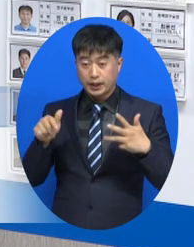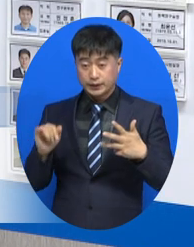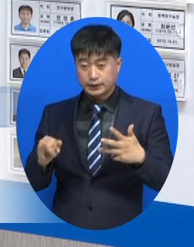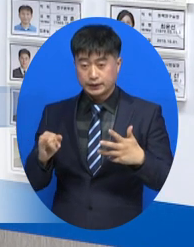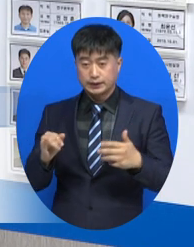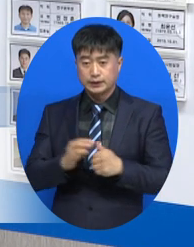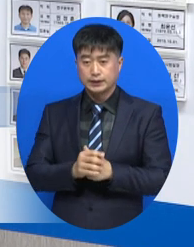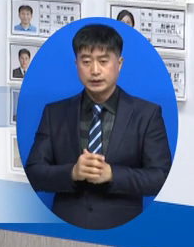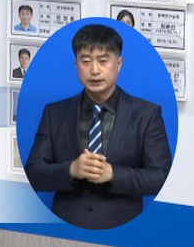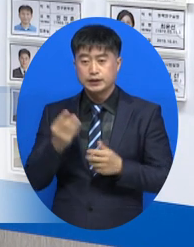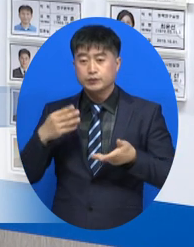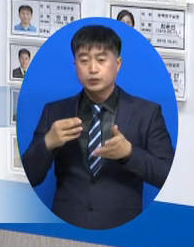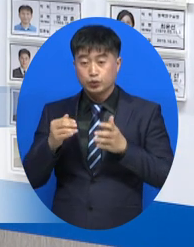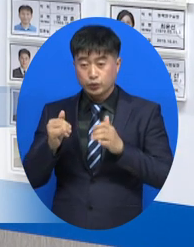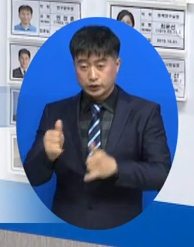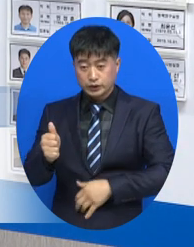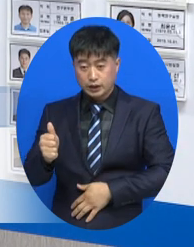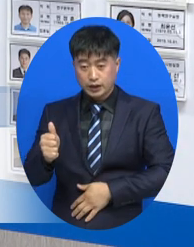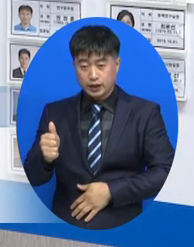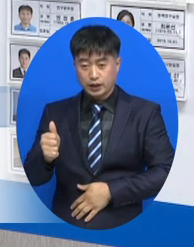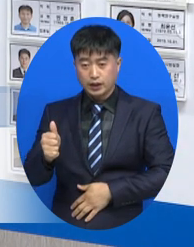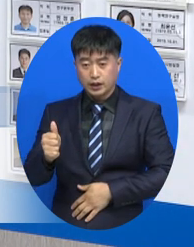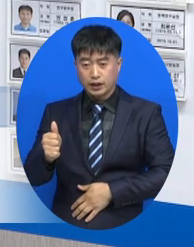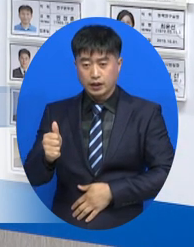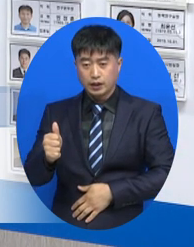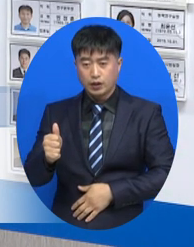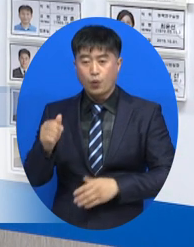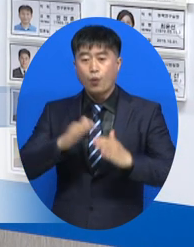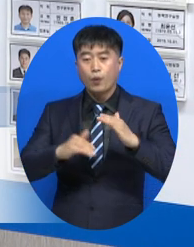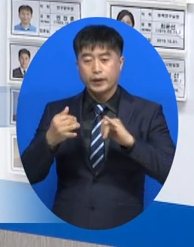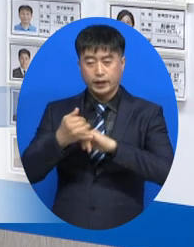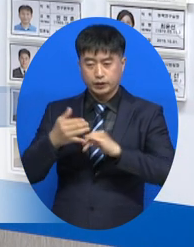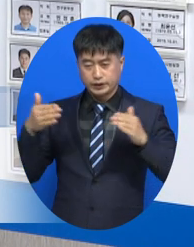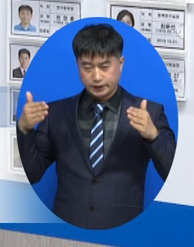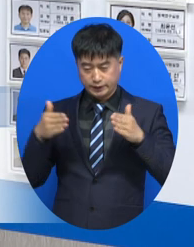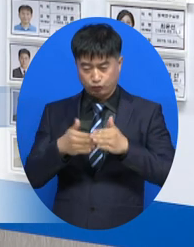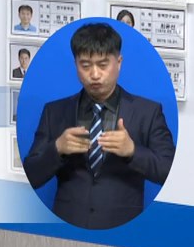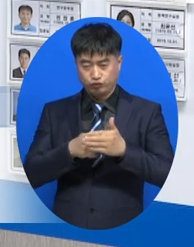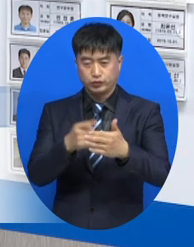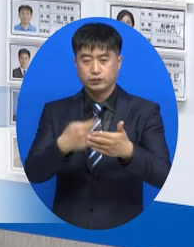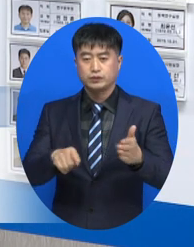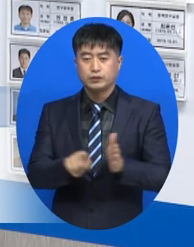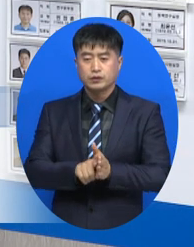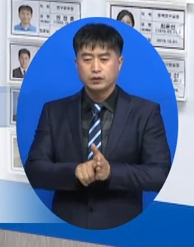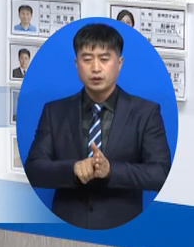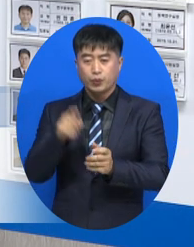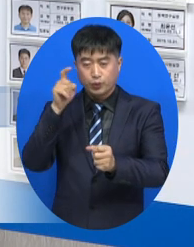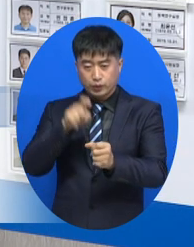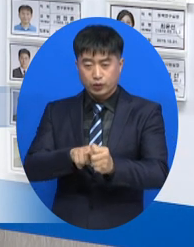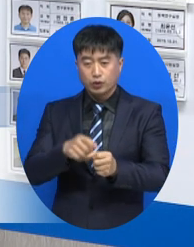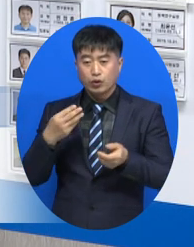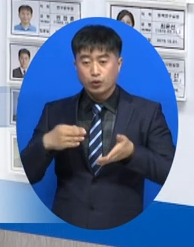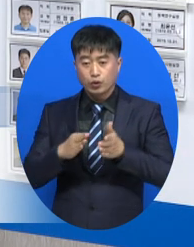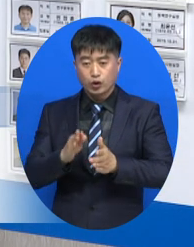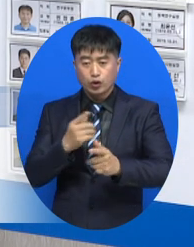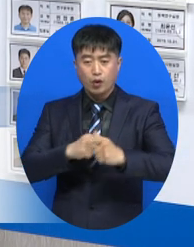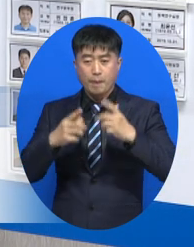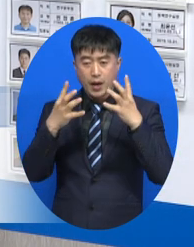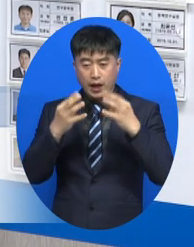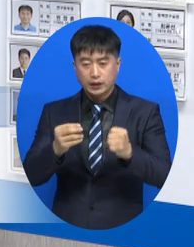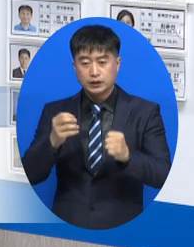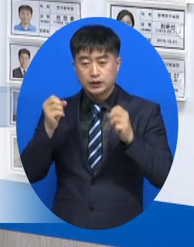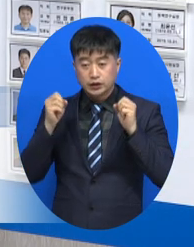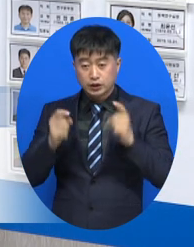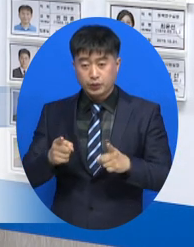8기 김동연 지사의 공약을 집중적으로 추진하기 위해서 경기도에 더